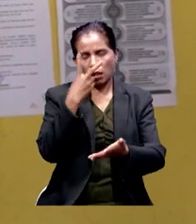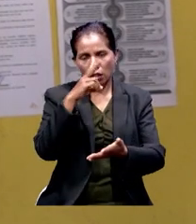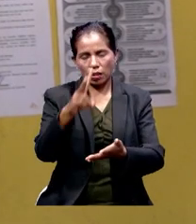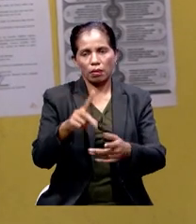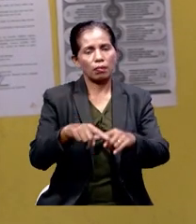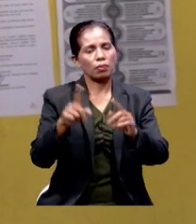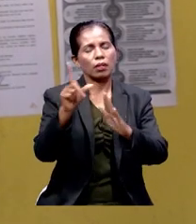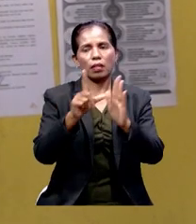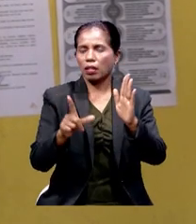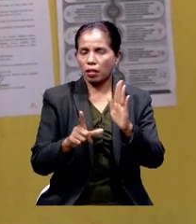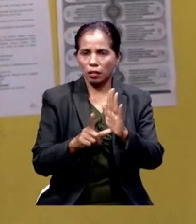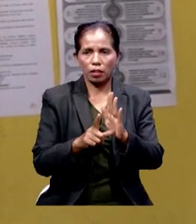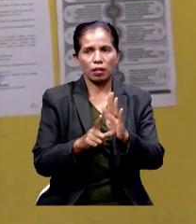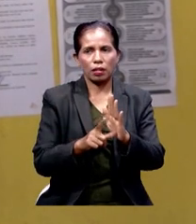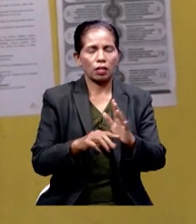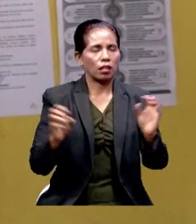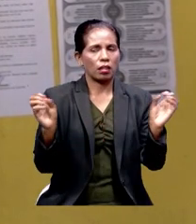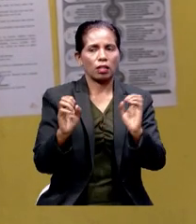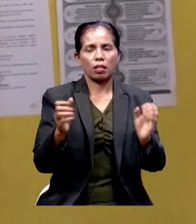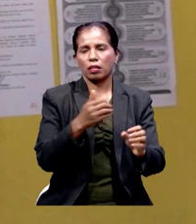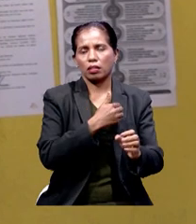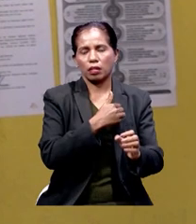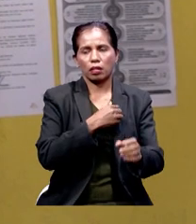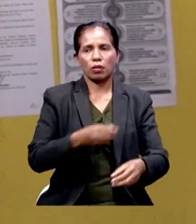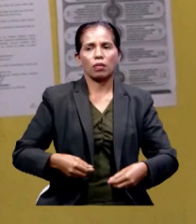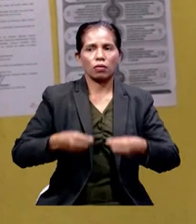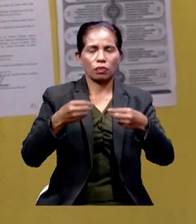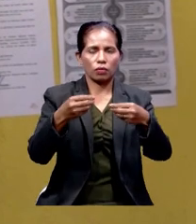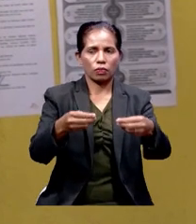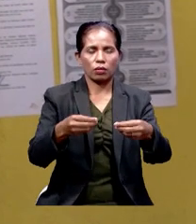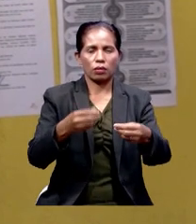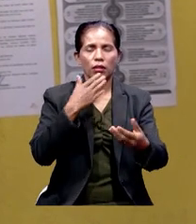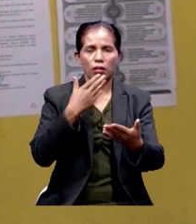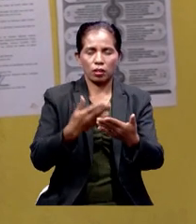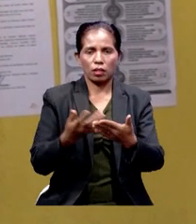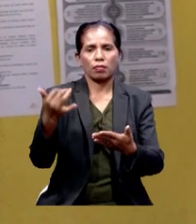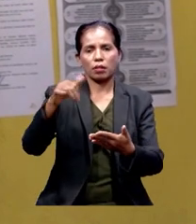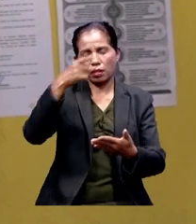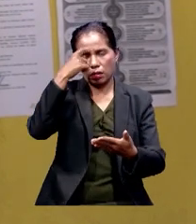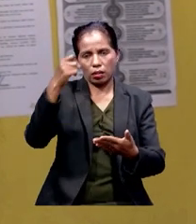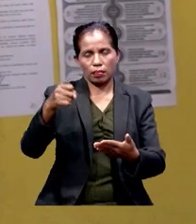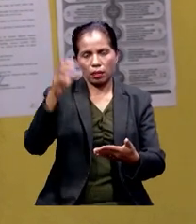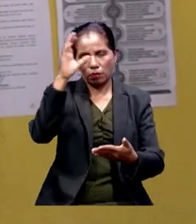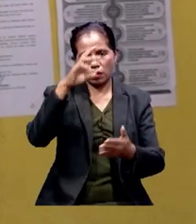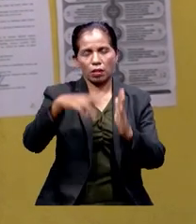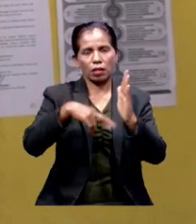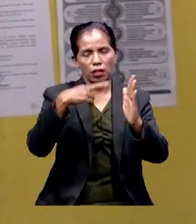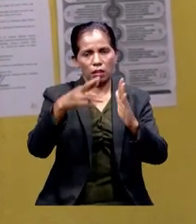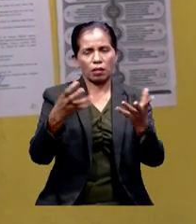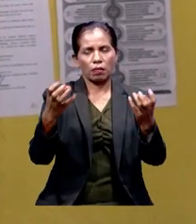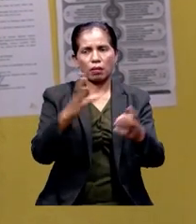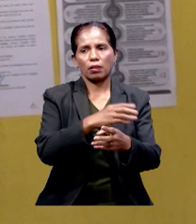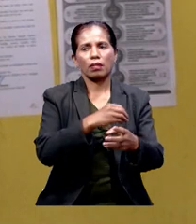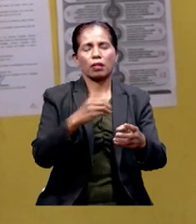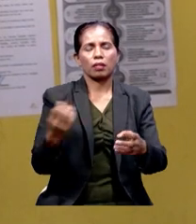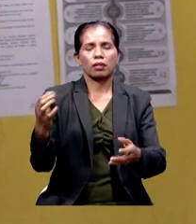rumah lemo dalam rumah ladun fo di pantai basira tambah buka kriteria barbarak lima mengira